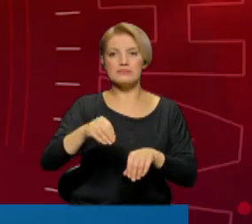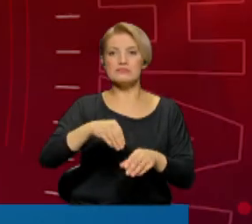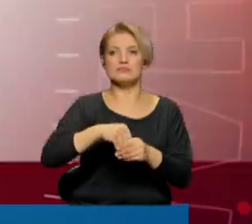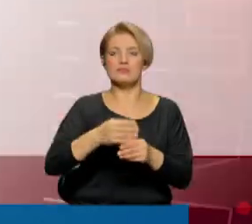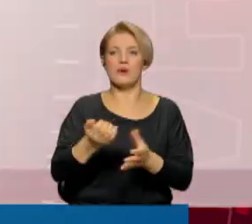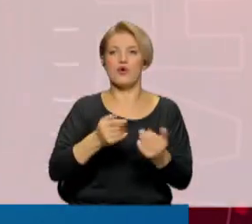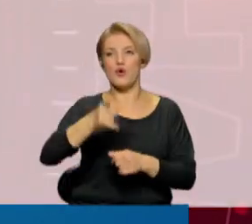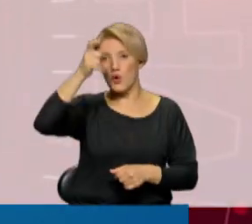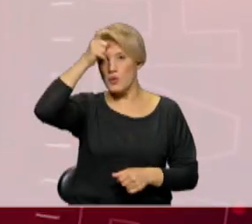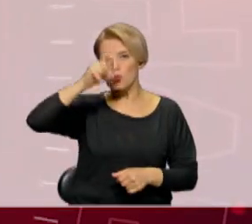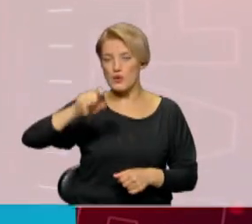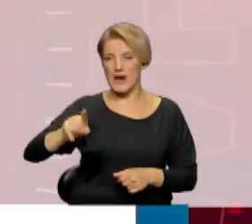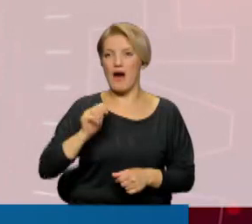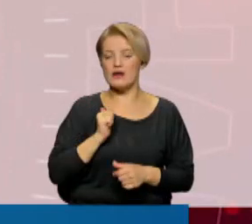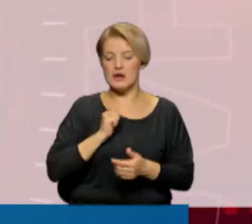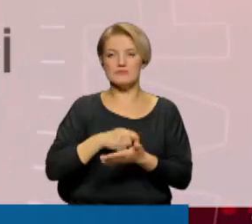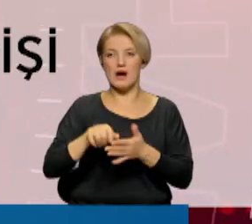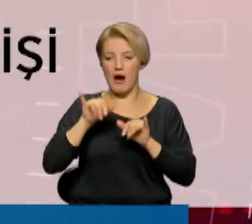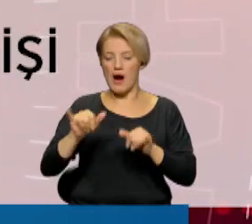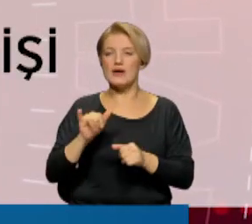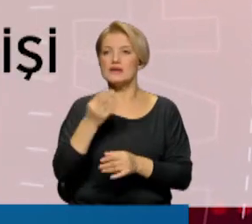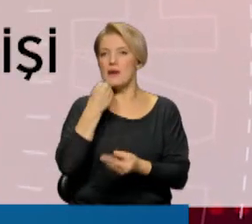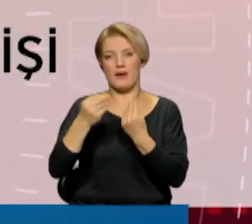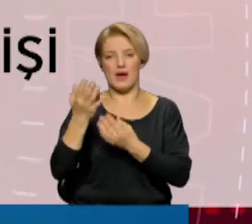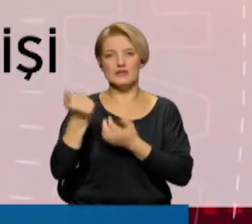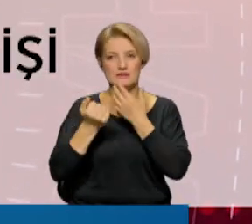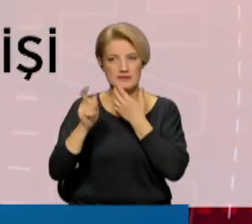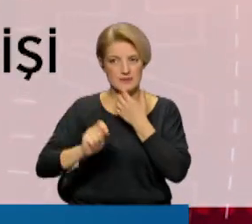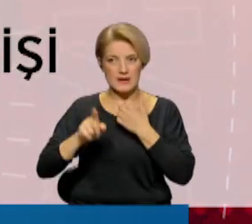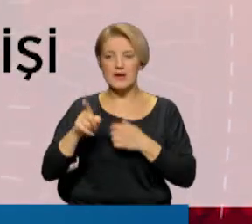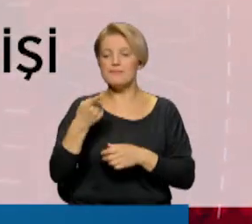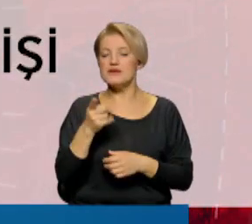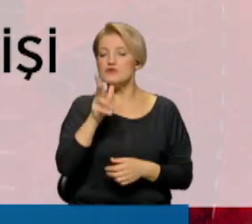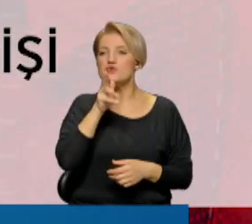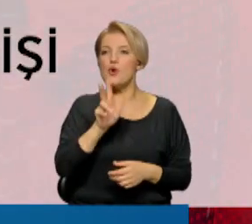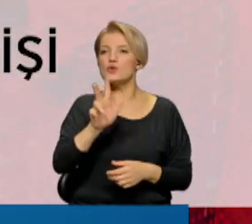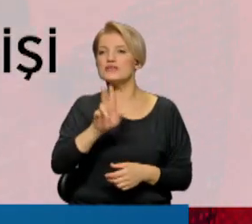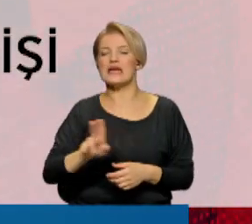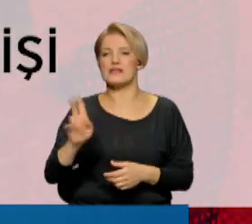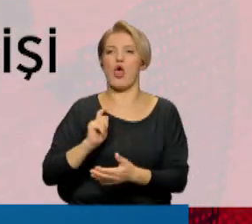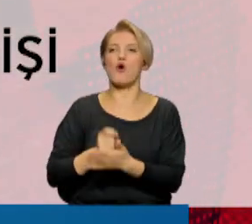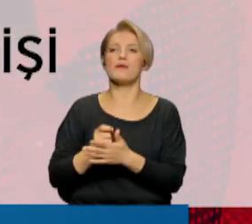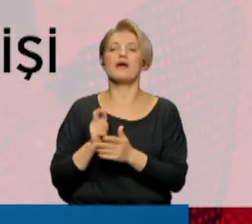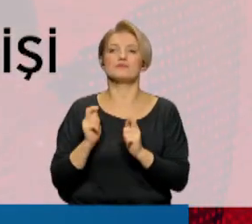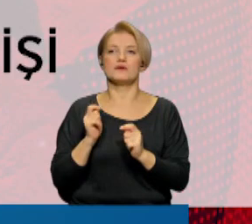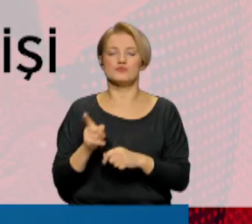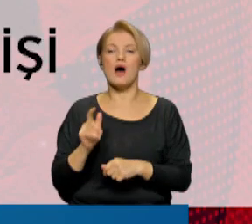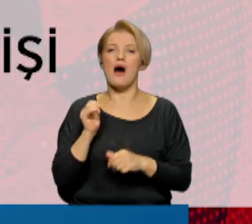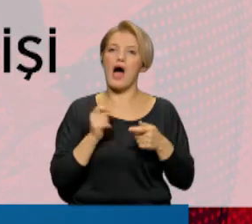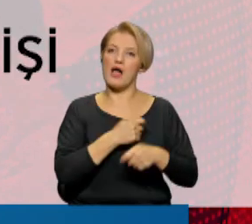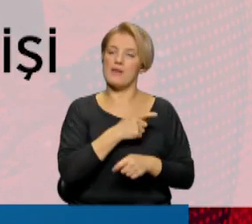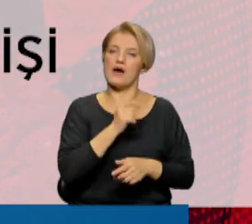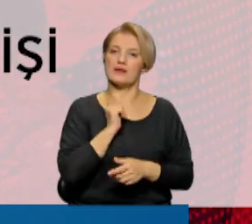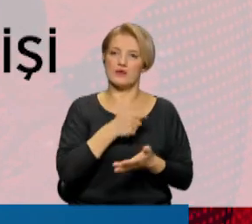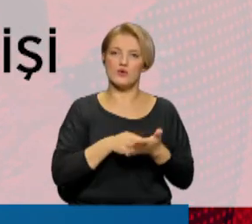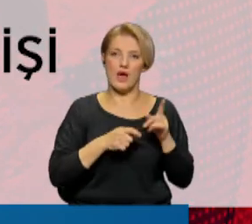ayırıyor. Türkiye'de ise asgari ücretle aynı gıda alışverişini yaparken maaşının 1337 lirasını ödemek zorunda. Almanya'daki asgari